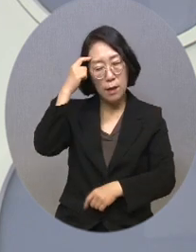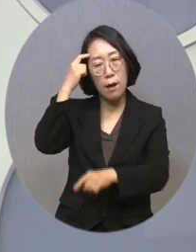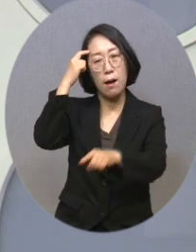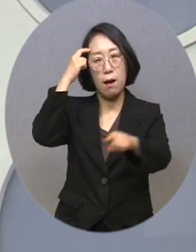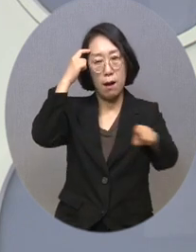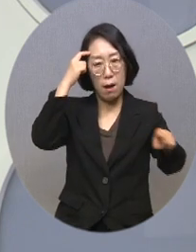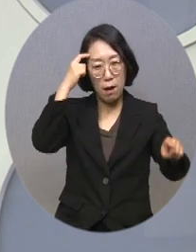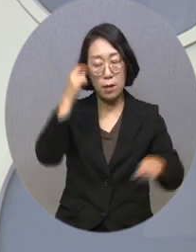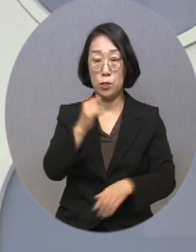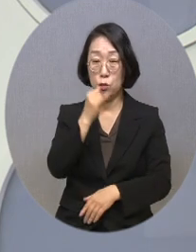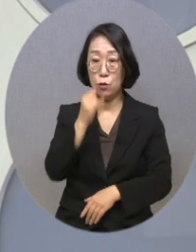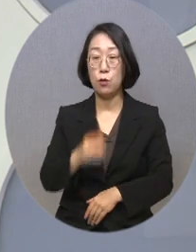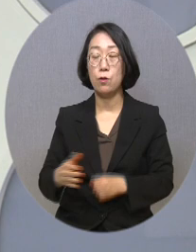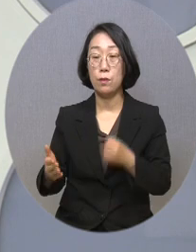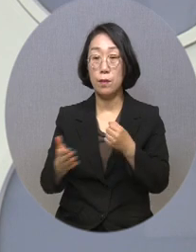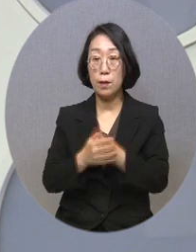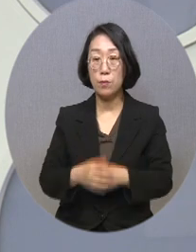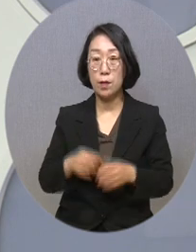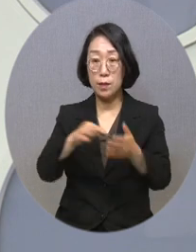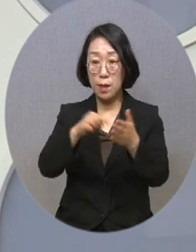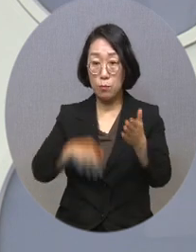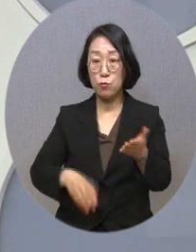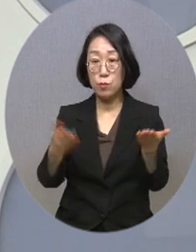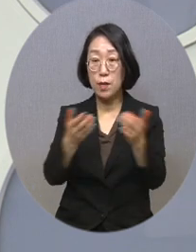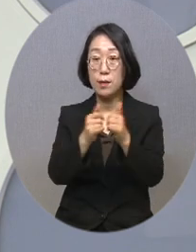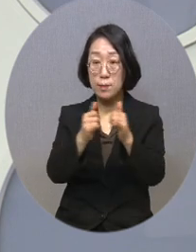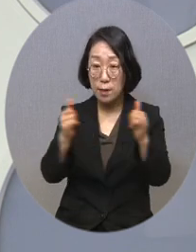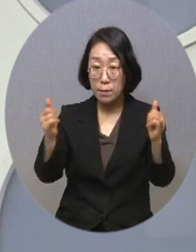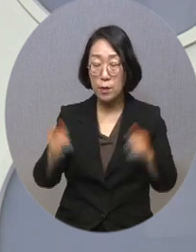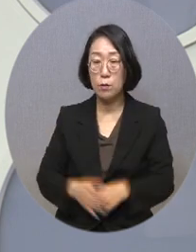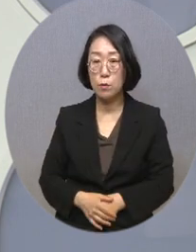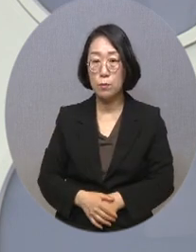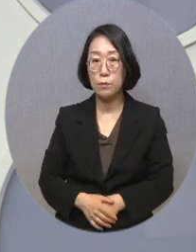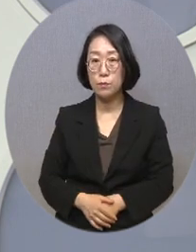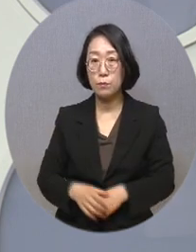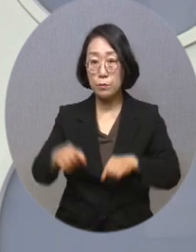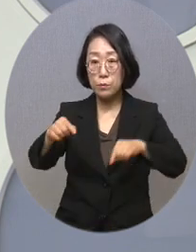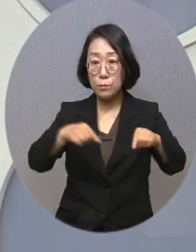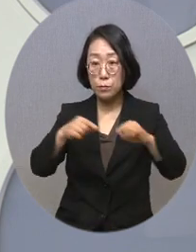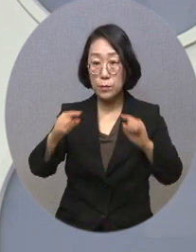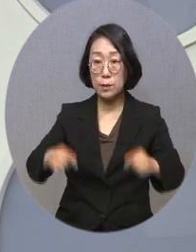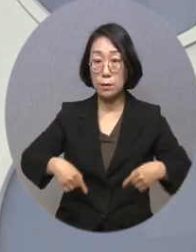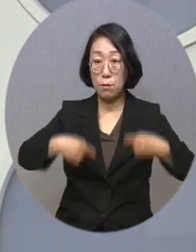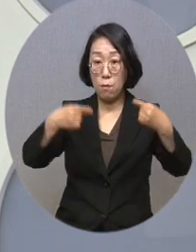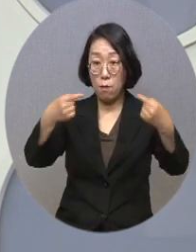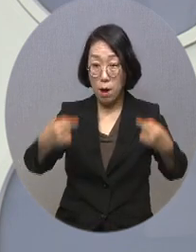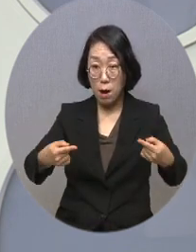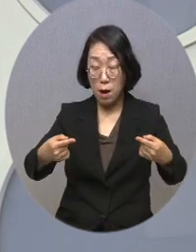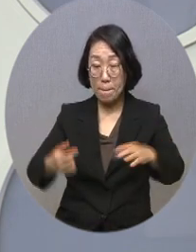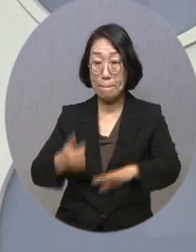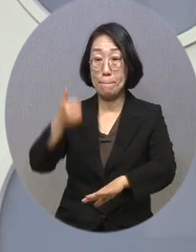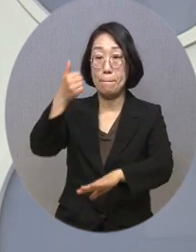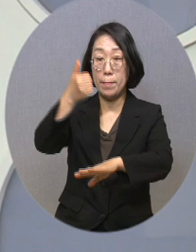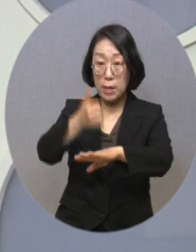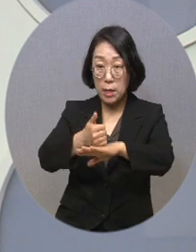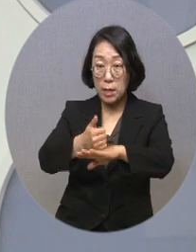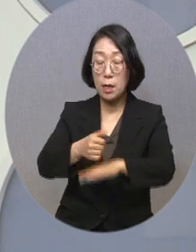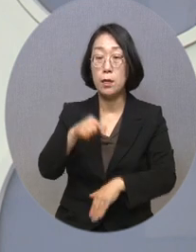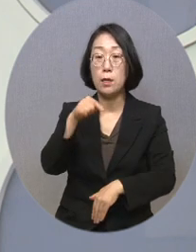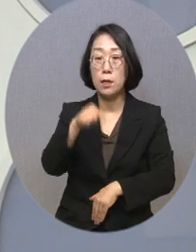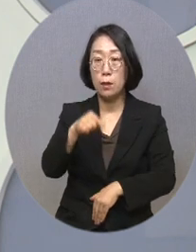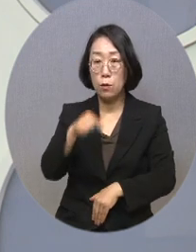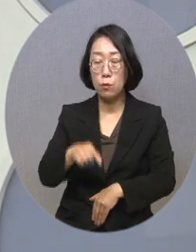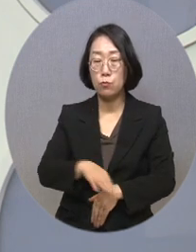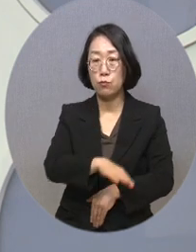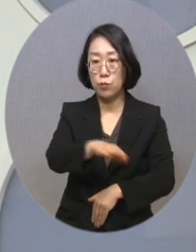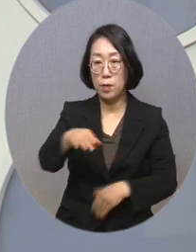있습니다. 네. 그렇다고 하면 세무사들도 정계 진출한다라고 하는 이 부분들에 대해서는 우리가